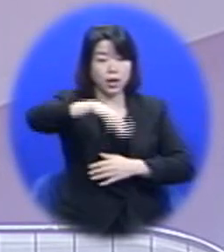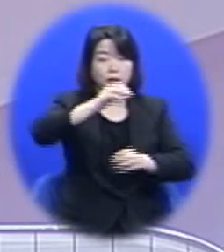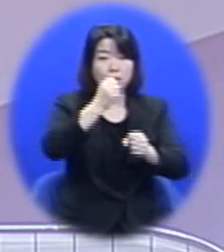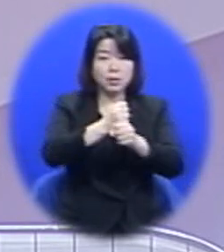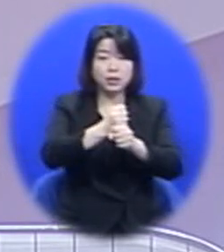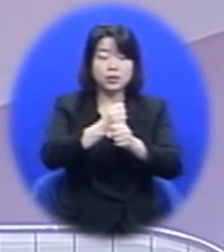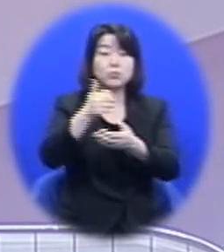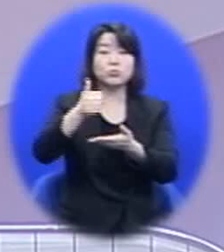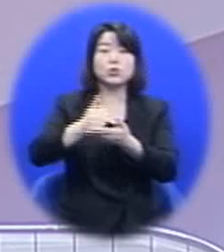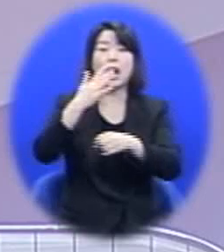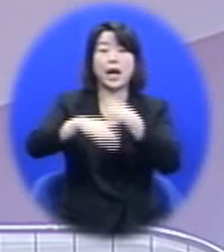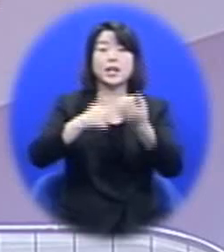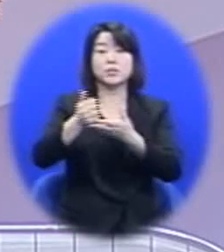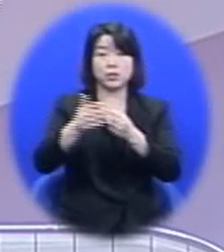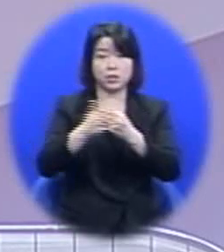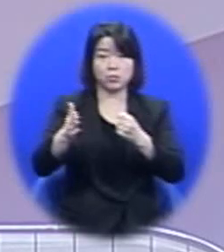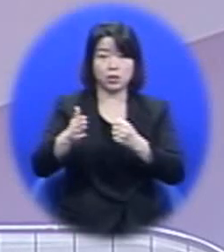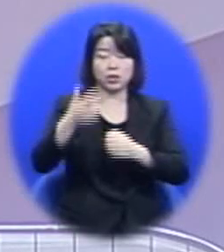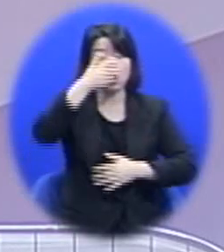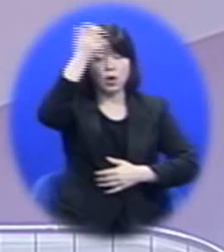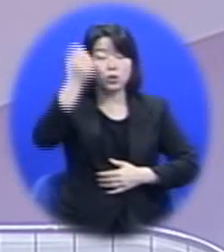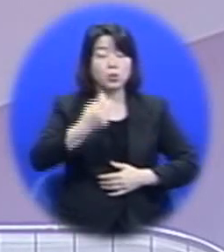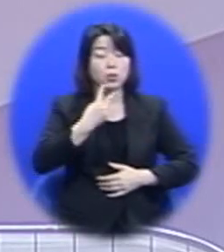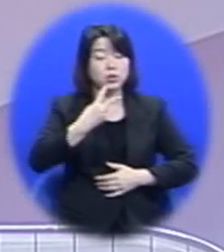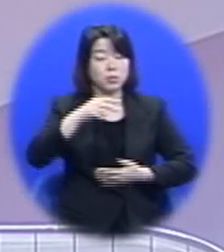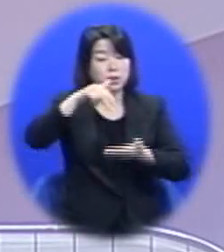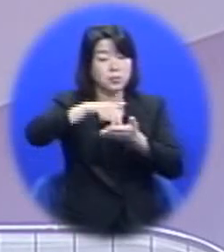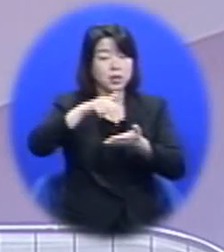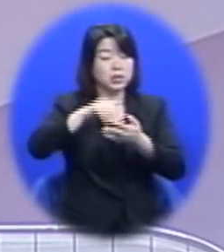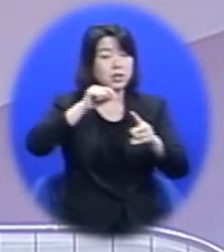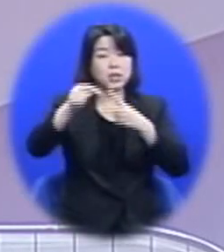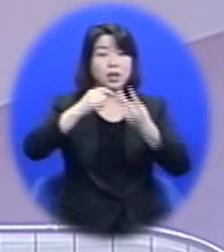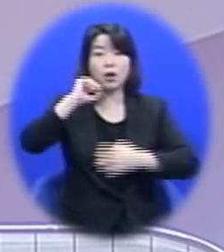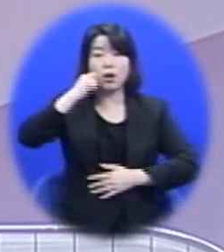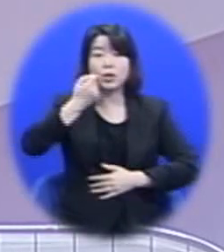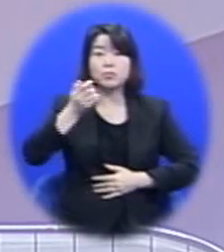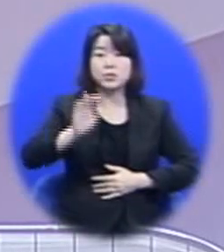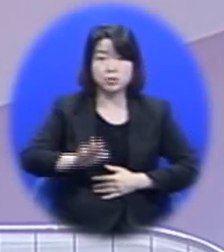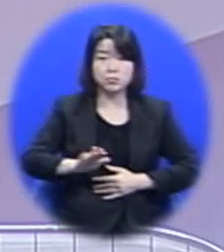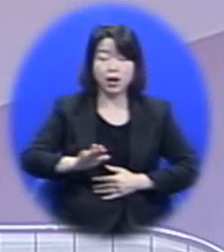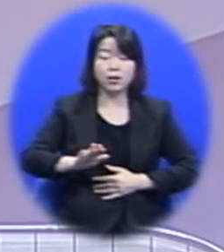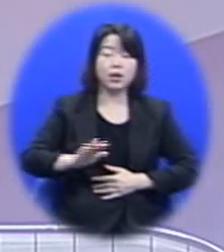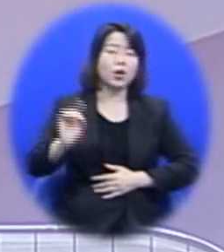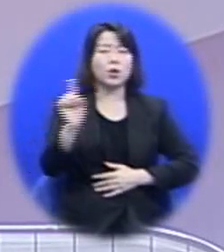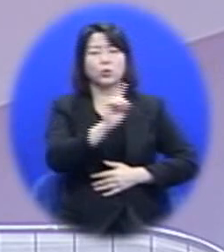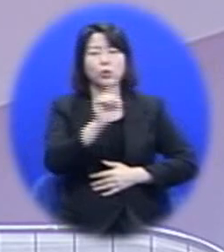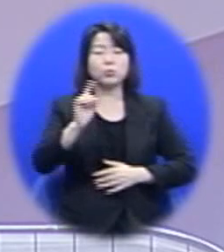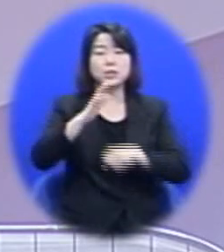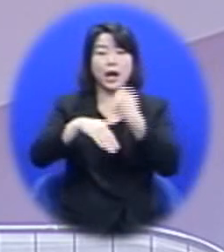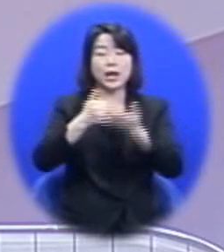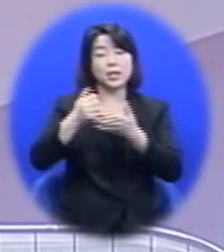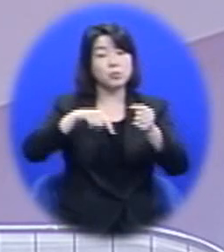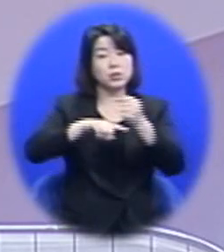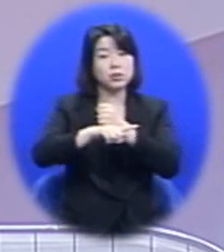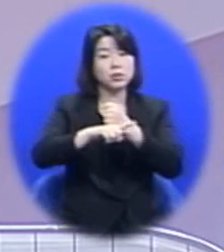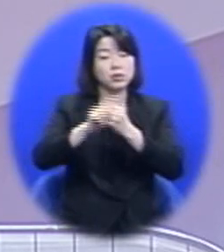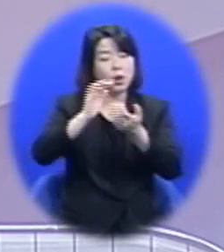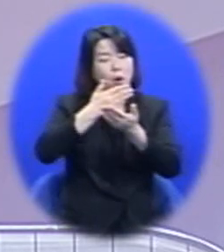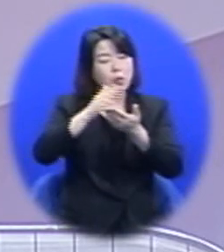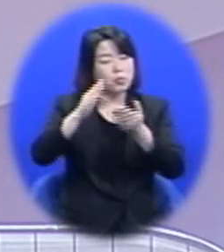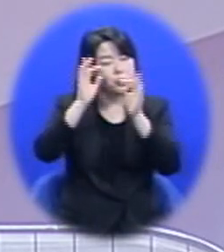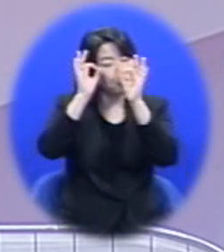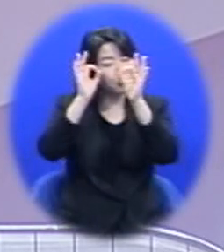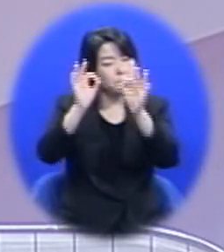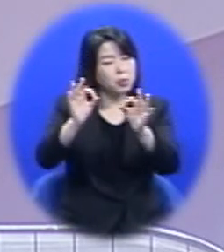하나님이시니까. 요셉으로는 이해할 수 없지만 그 당시로는, 요셉으로는 도무지 하나님의 뜻을 분별할 수